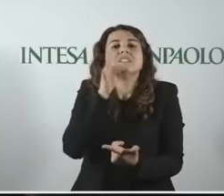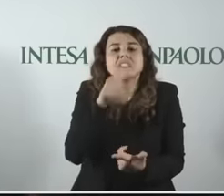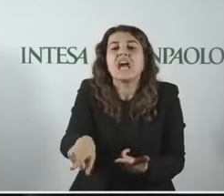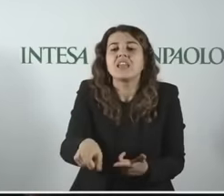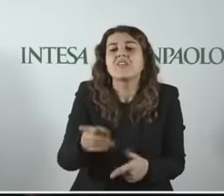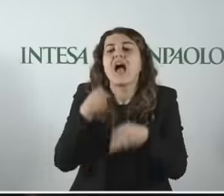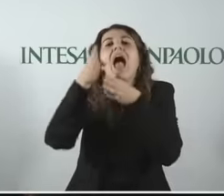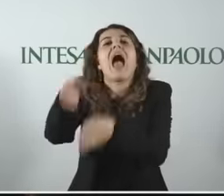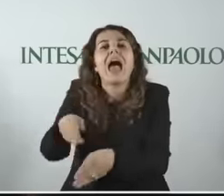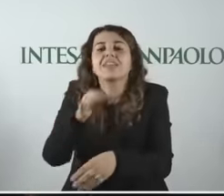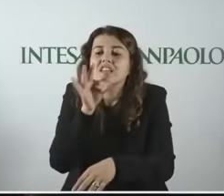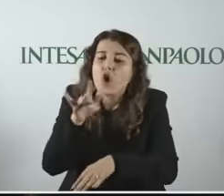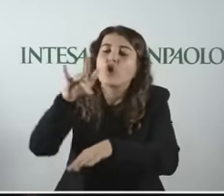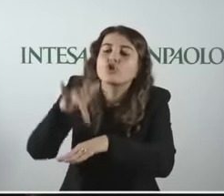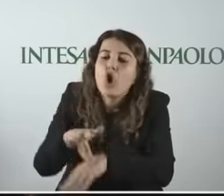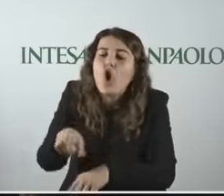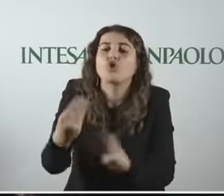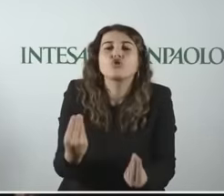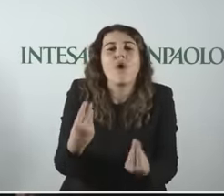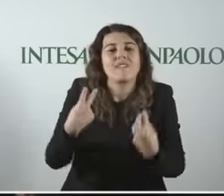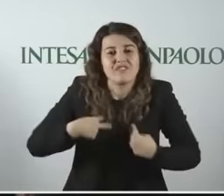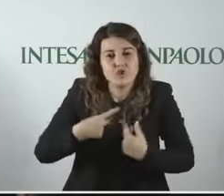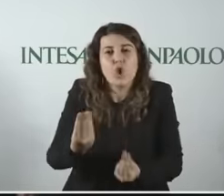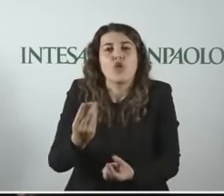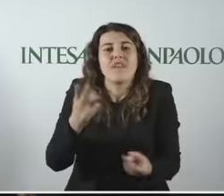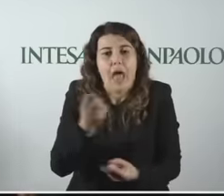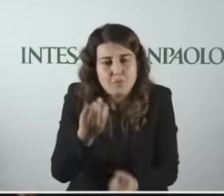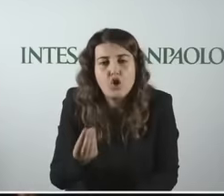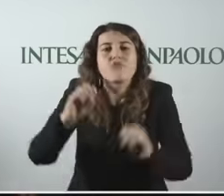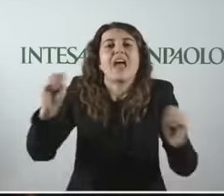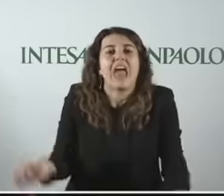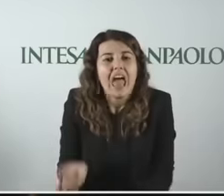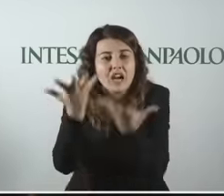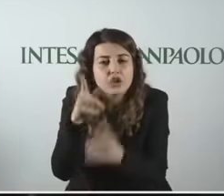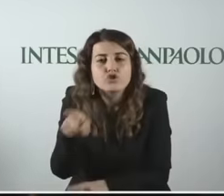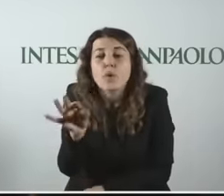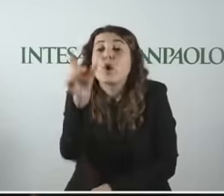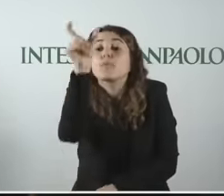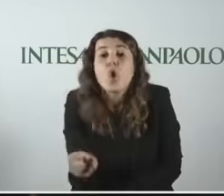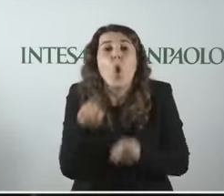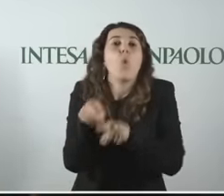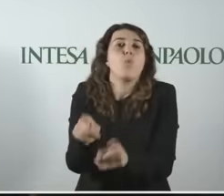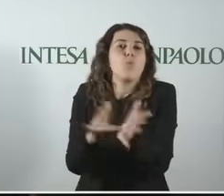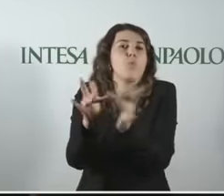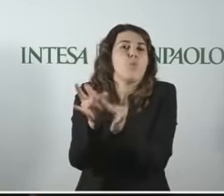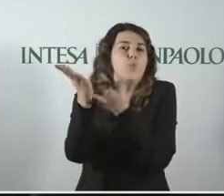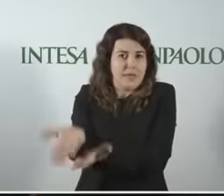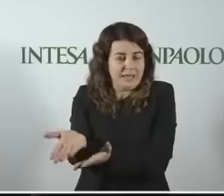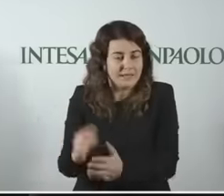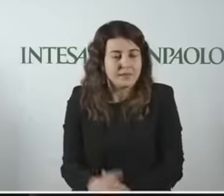andare dove è vissuto è morto ed è risorto lui Ed è un'esperienza